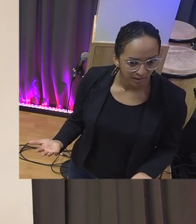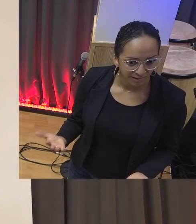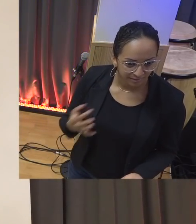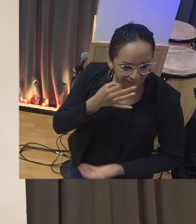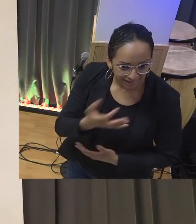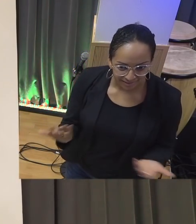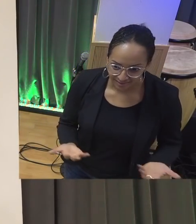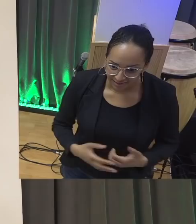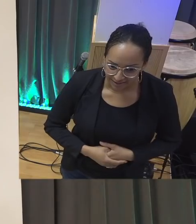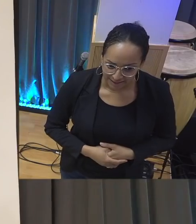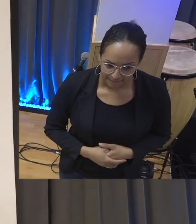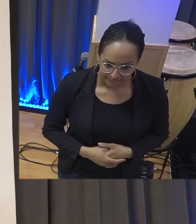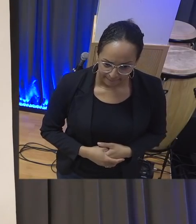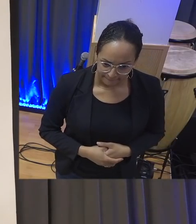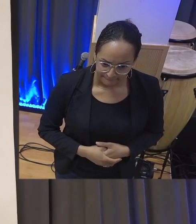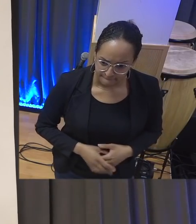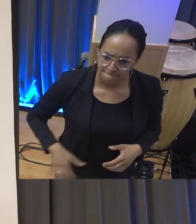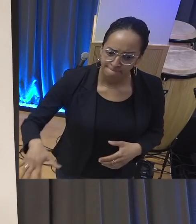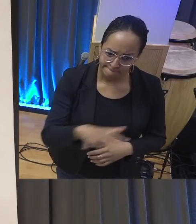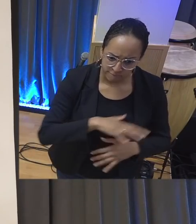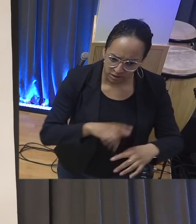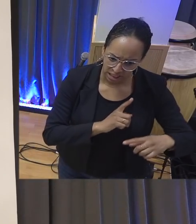dire que, effectivement, vous êtes chrétien,